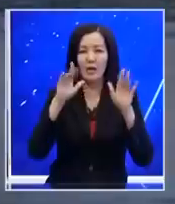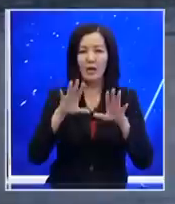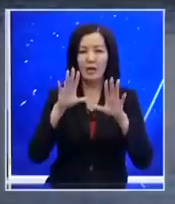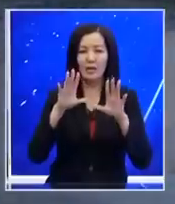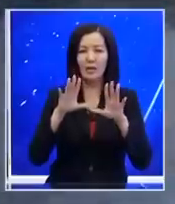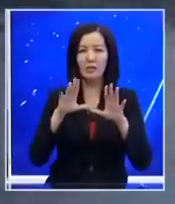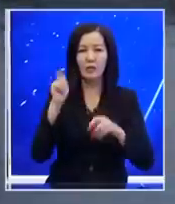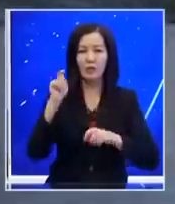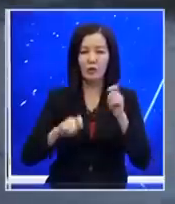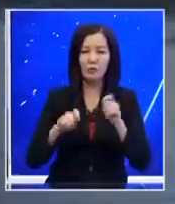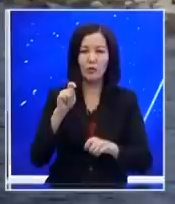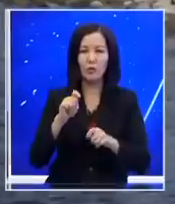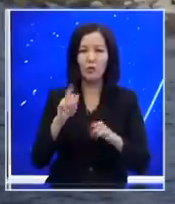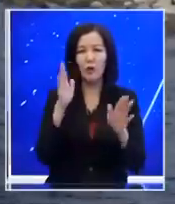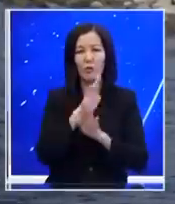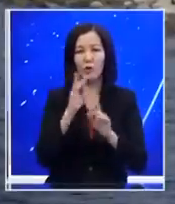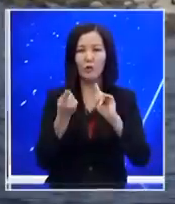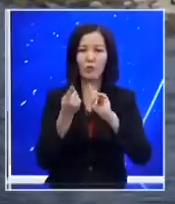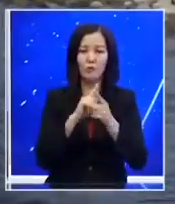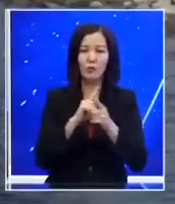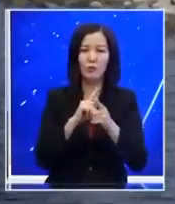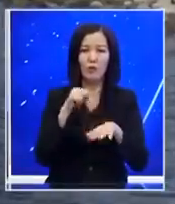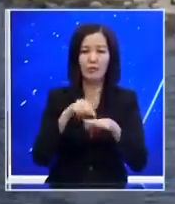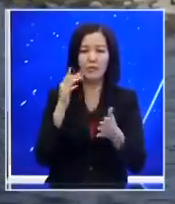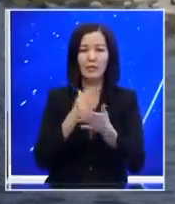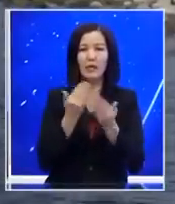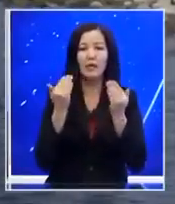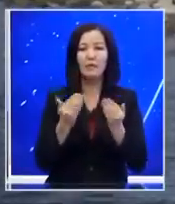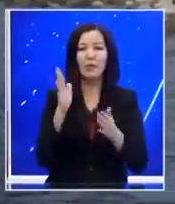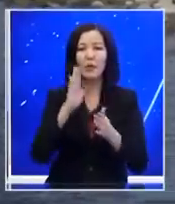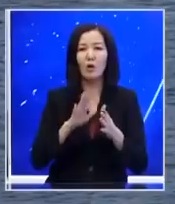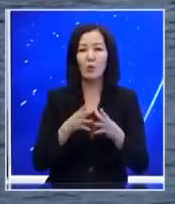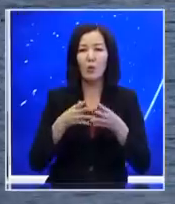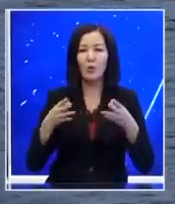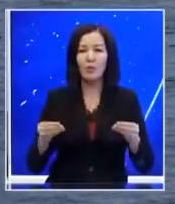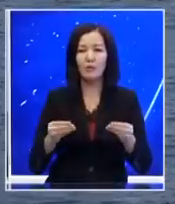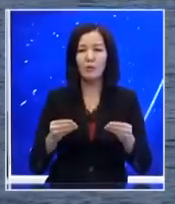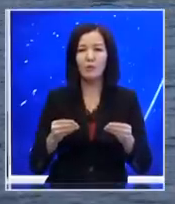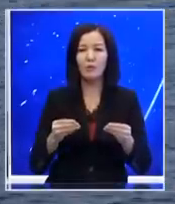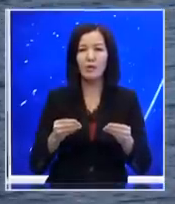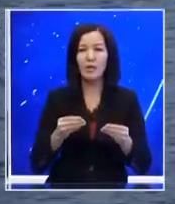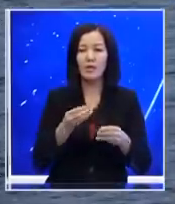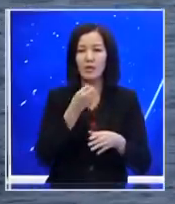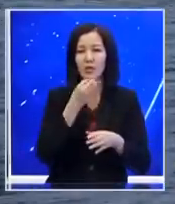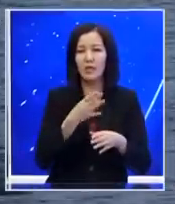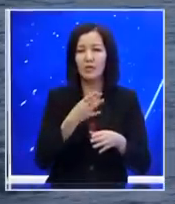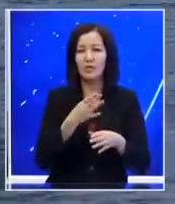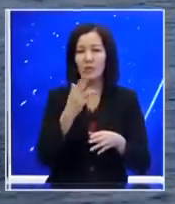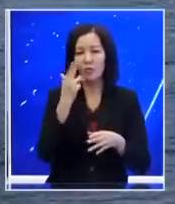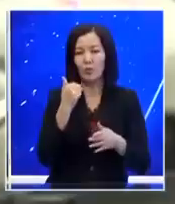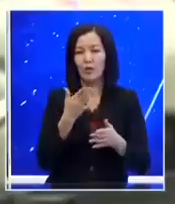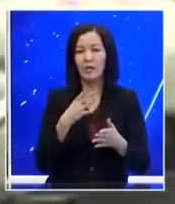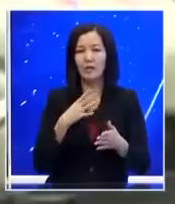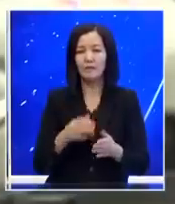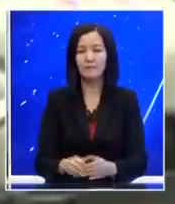шашын мен ауа райының күрт өзгеруі болды дейді мамандар. Бірақ биылғы көктем өзінің жайма шуақ күн райымен қолайлы болғанын